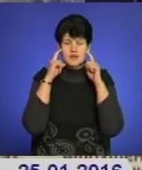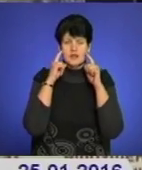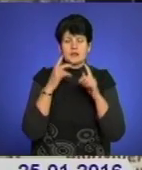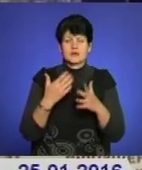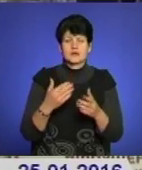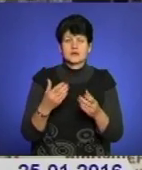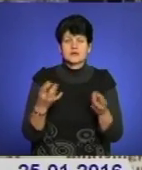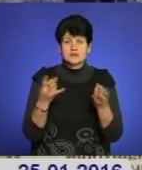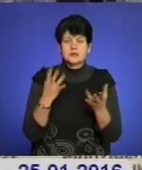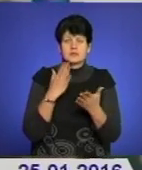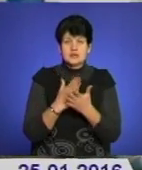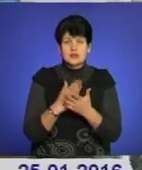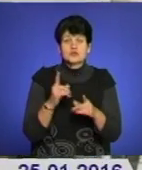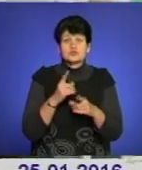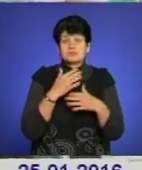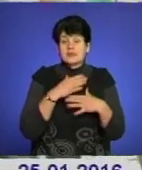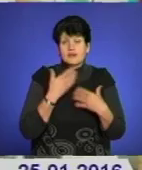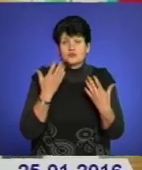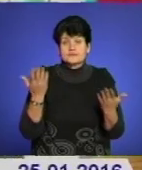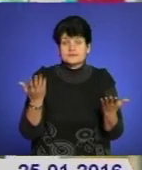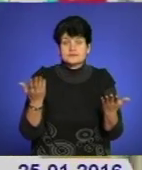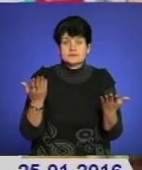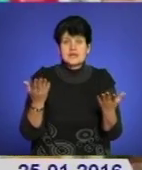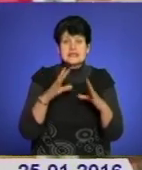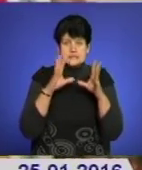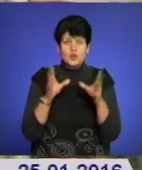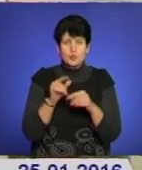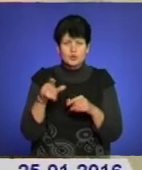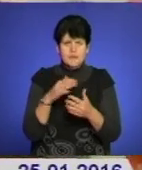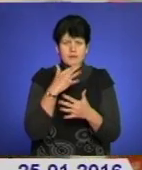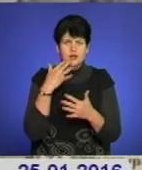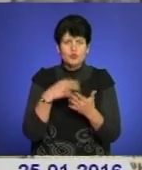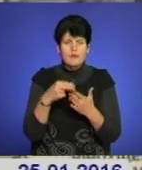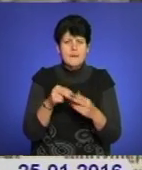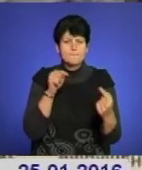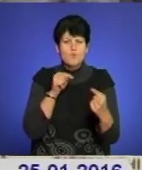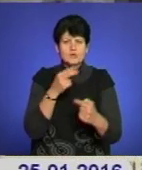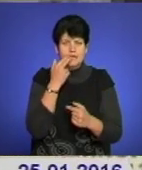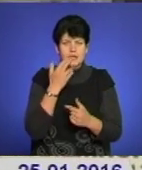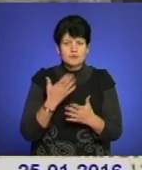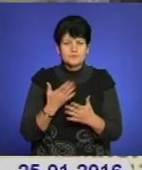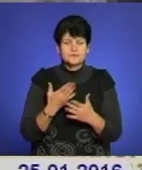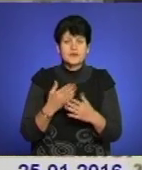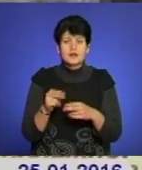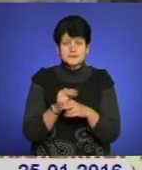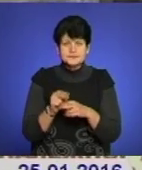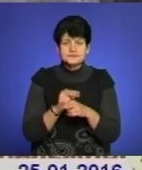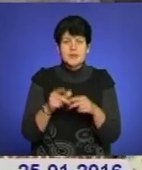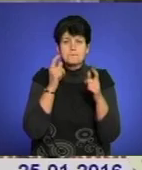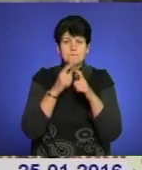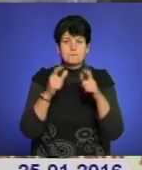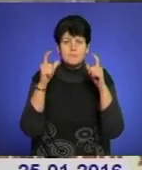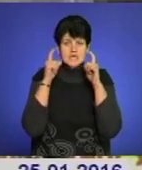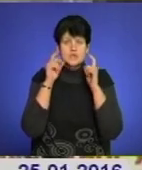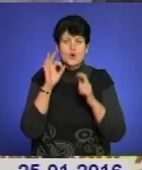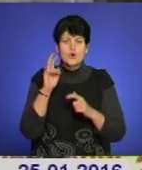щоб не було їх, тобто... А загалом люди багато купують проти грипу саме засоби? Так, профілактичні засоби, маски,